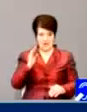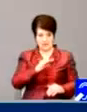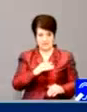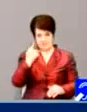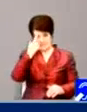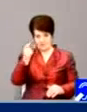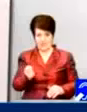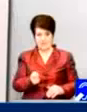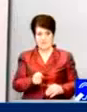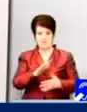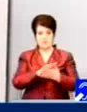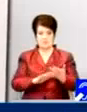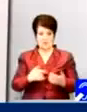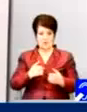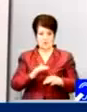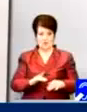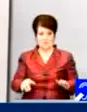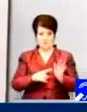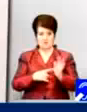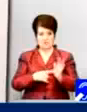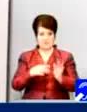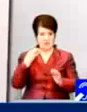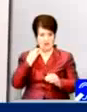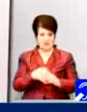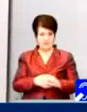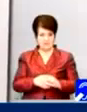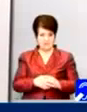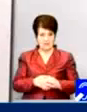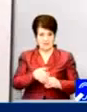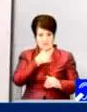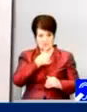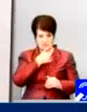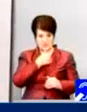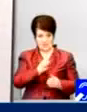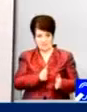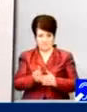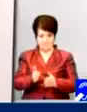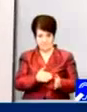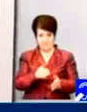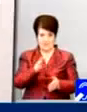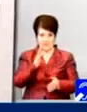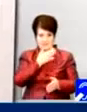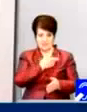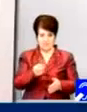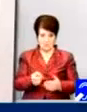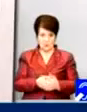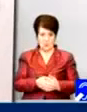și consecințele. Eu am un copil de 6 ani, încerc să-i restricționez timpul